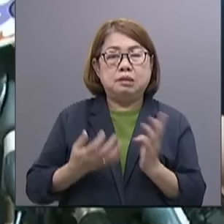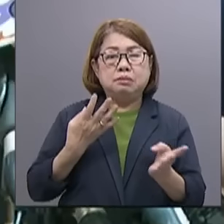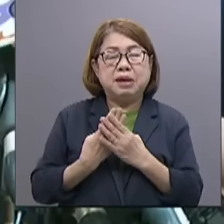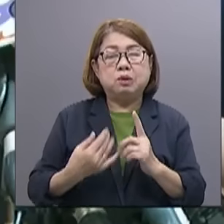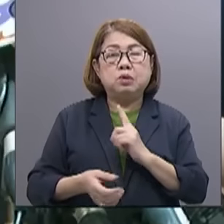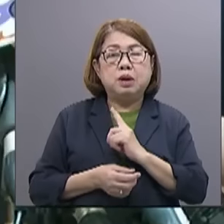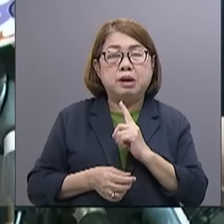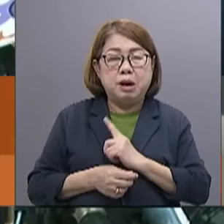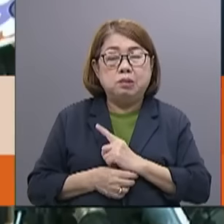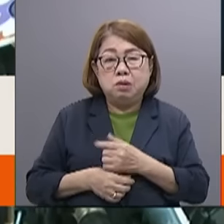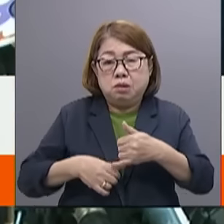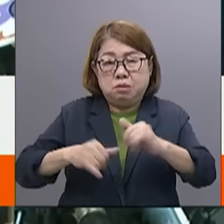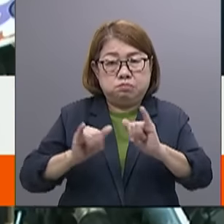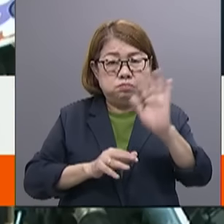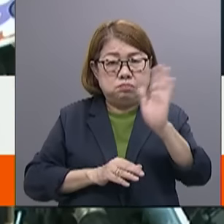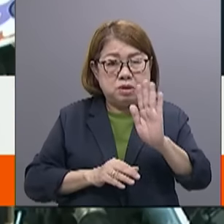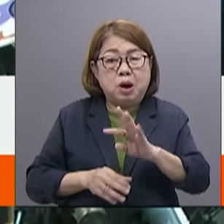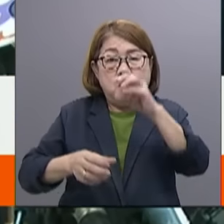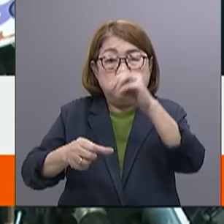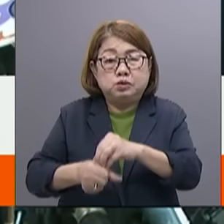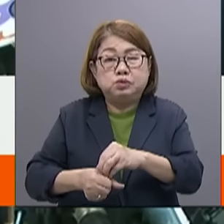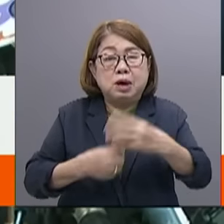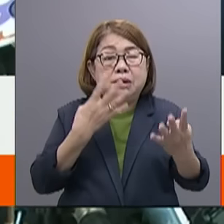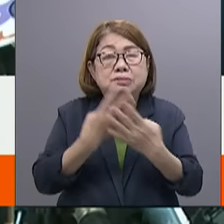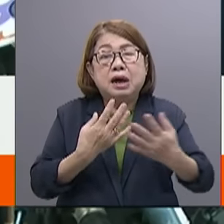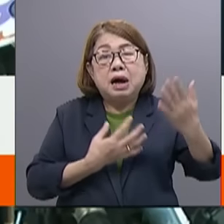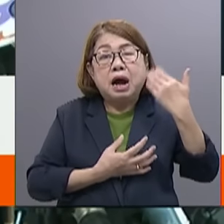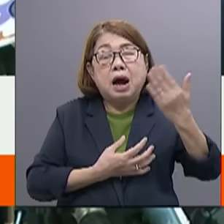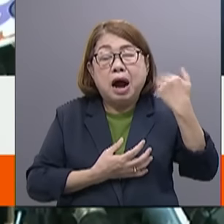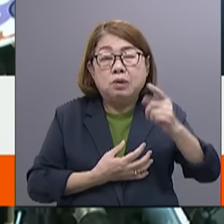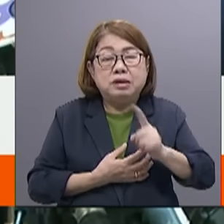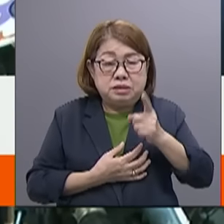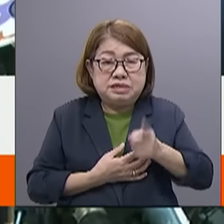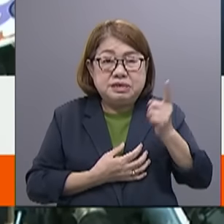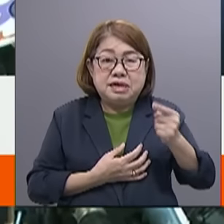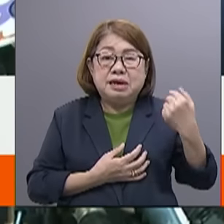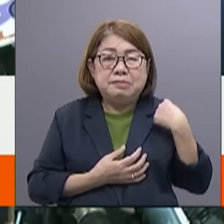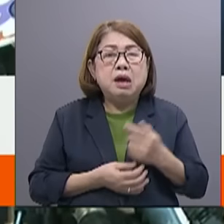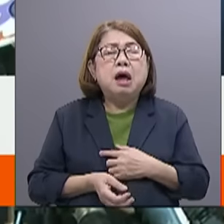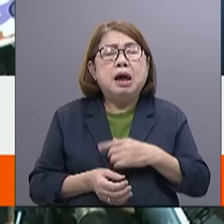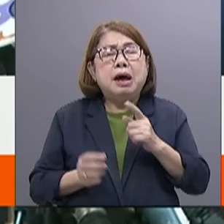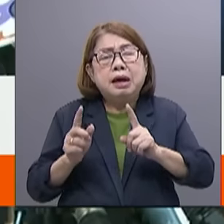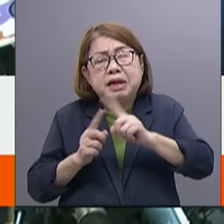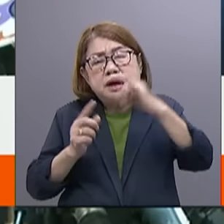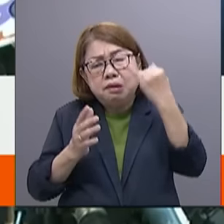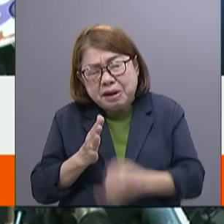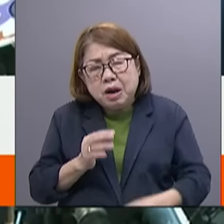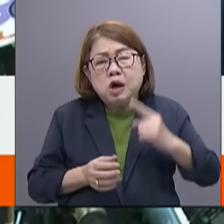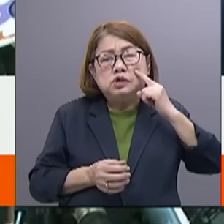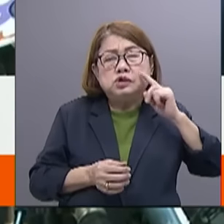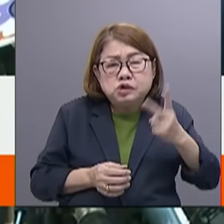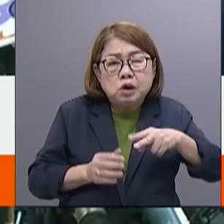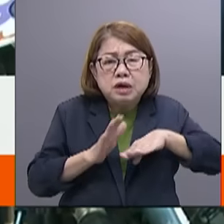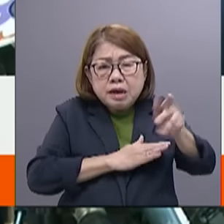ไม่ประมาทนะเพราะในเรือนจำเก่าคือปกติเราจะไม่ให้การทำผิดซ้ำสองอยู่แล้วเราไม่ให้ผิดพลาดซ้ำส